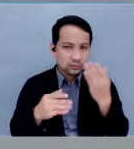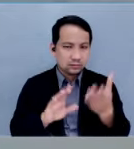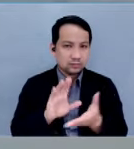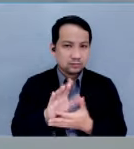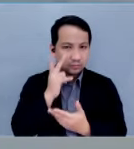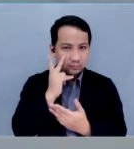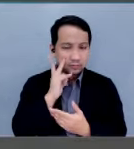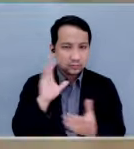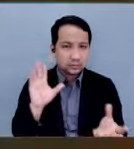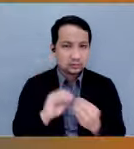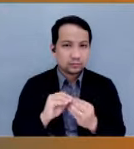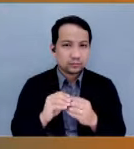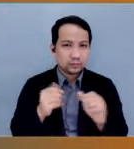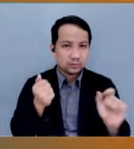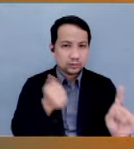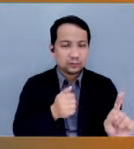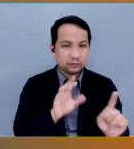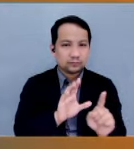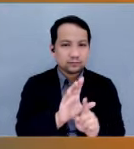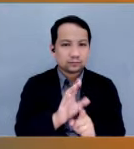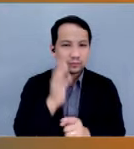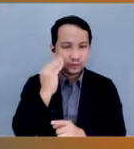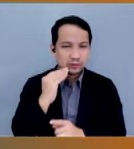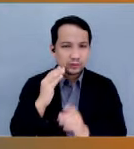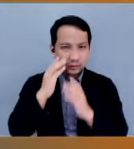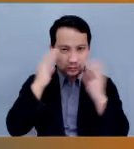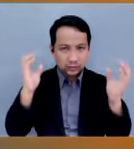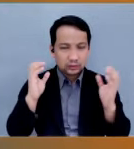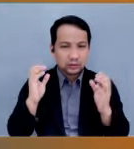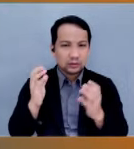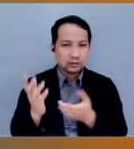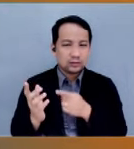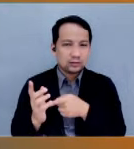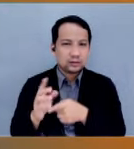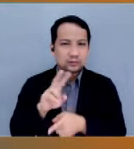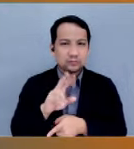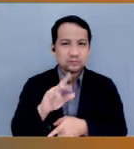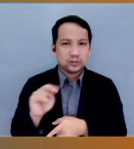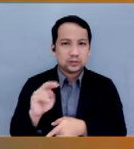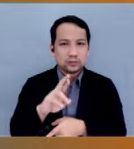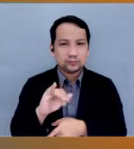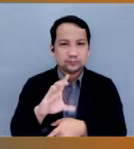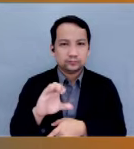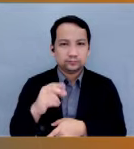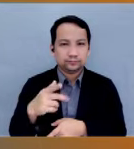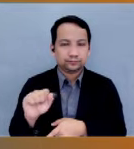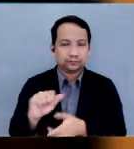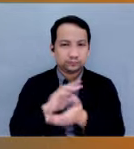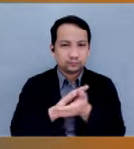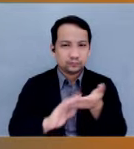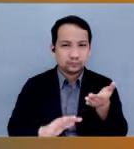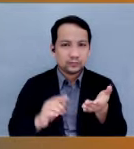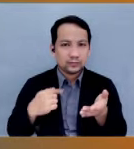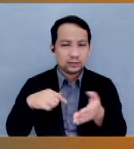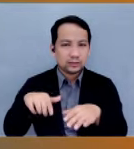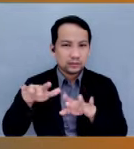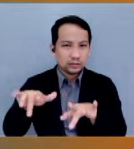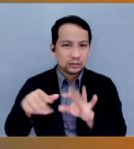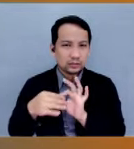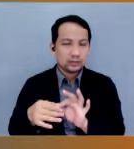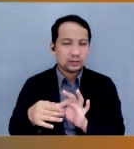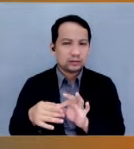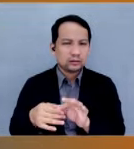muling hinabol. Kaya ganun na lang ang panlulumo ni Vina Rachel nang makita ang dugo ang labi ng alaga. Ipinagtataka